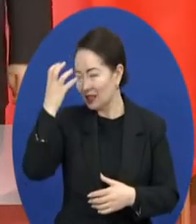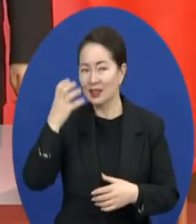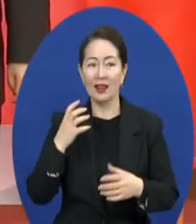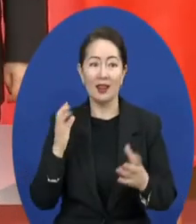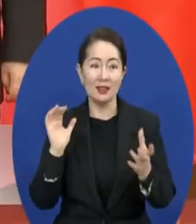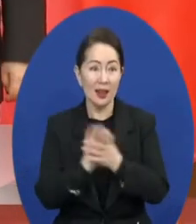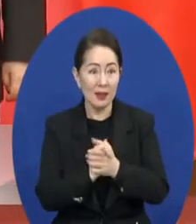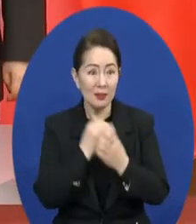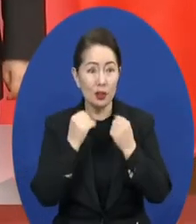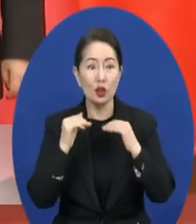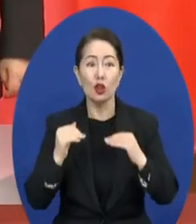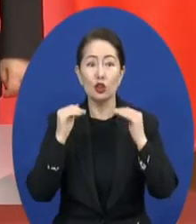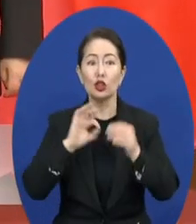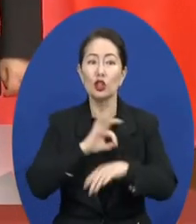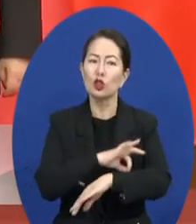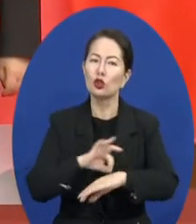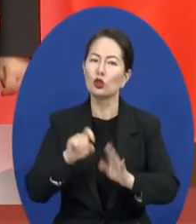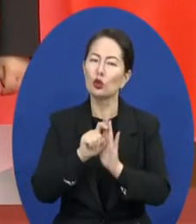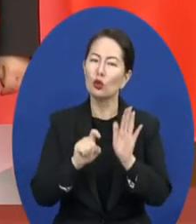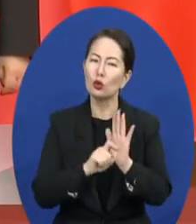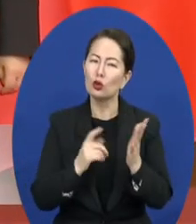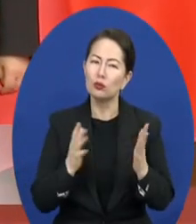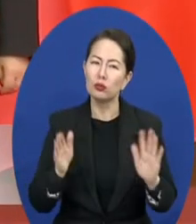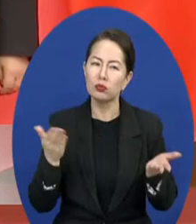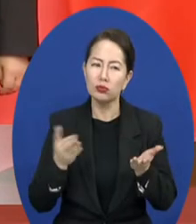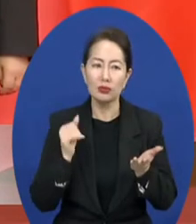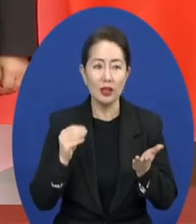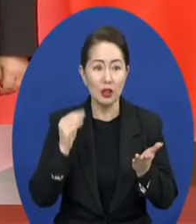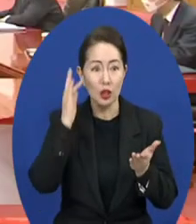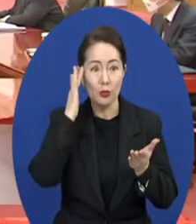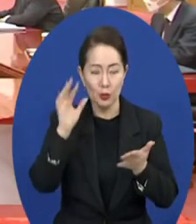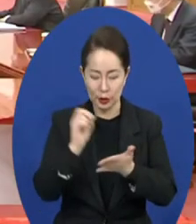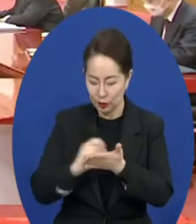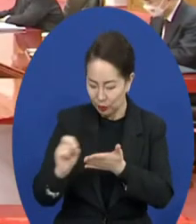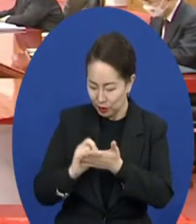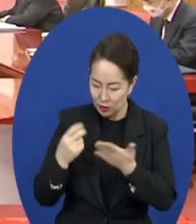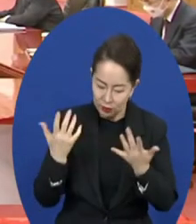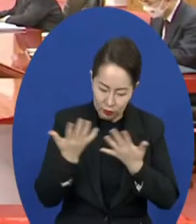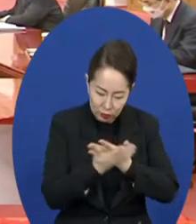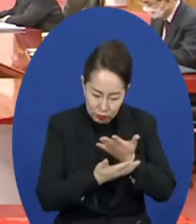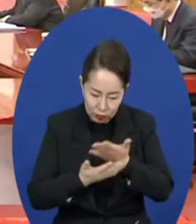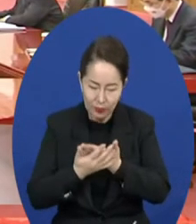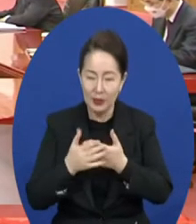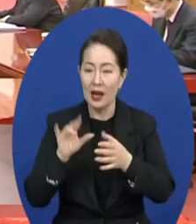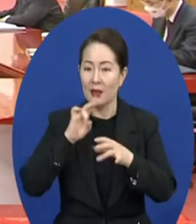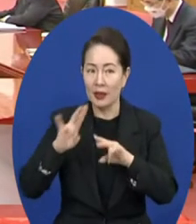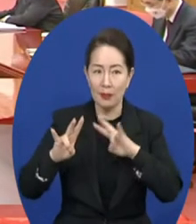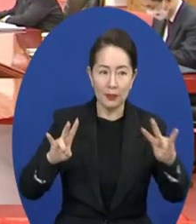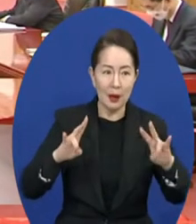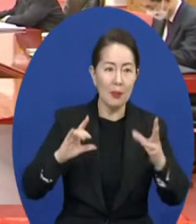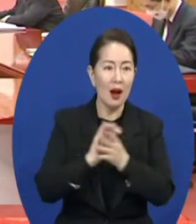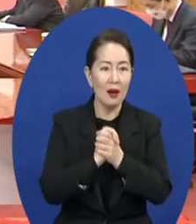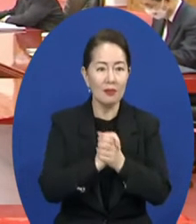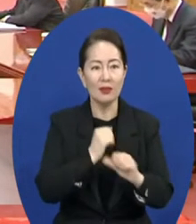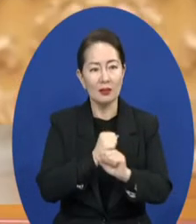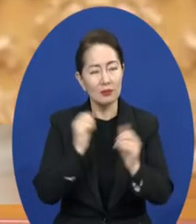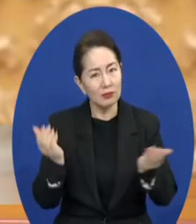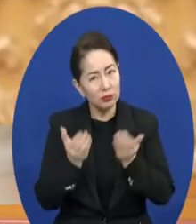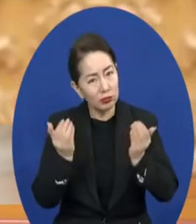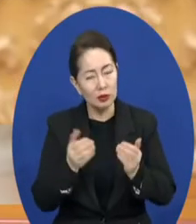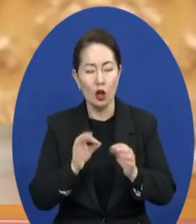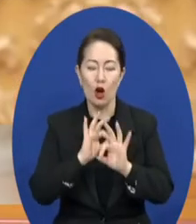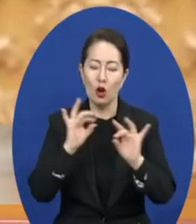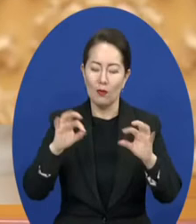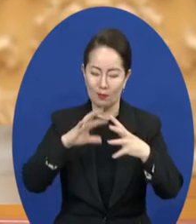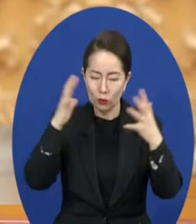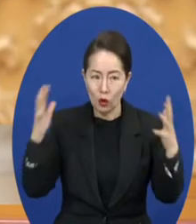төсөл хөтөлбөрүүдийг эрчимжүүлэх, бодлогын баримт бичгүүдийг уялдуулах, хоёр намын харилцаа хамтын ажиллагааг бэхжүүлэх зэрэг өргөн хүрээтэй